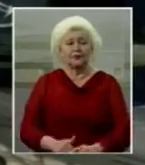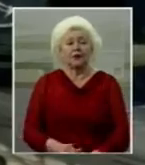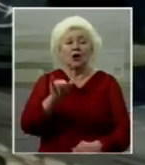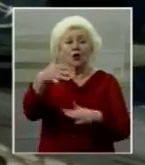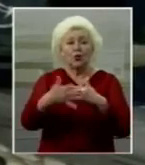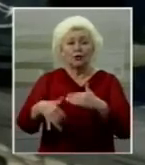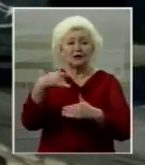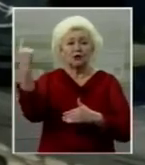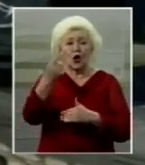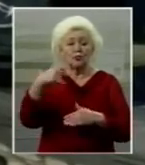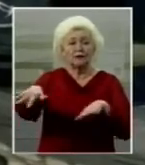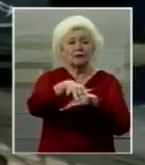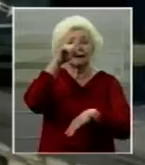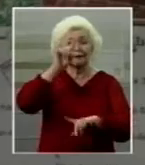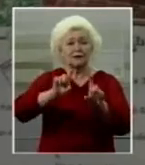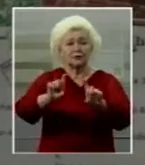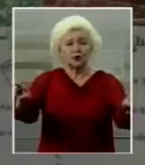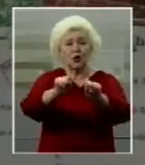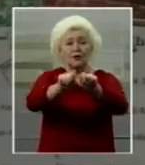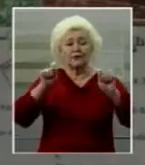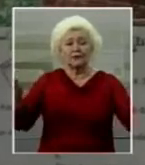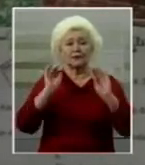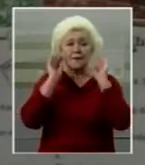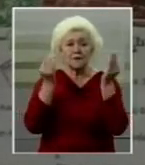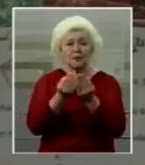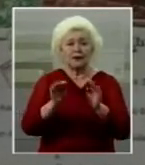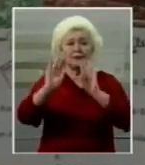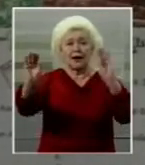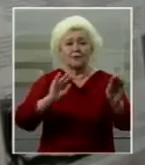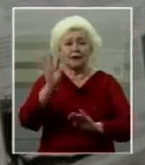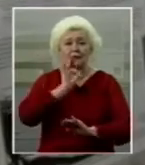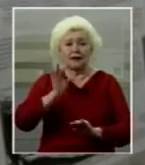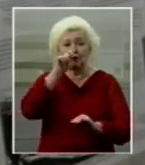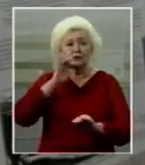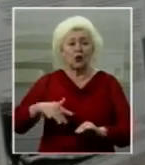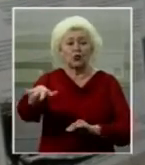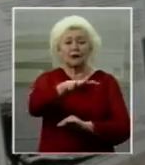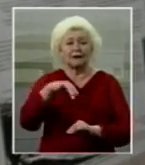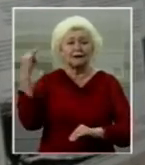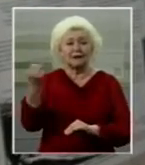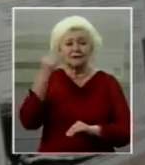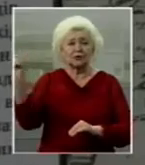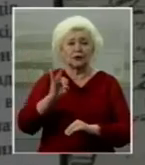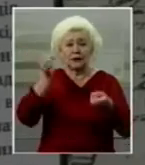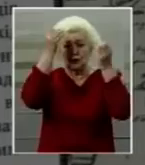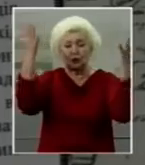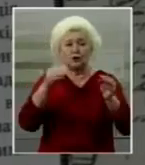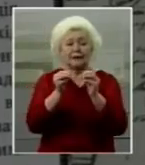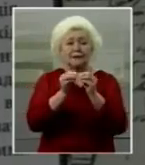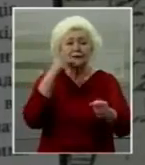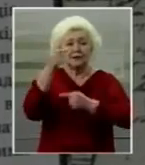У Херсонському обласному краєзнавчому музеї відкрилася мобільна виставка «Німці в Україні. Історія та культура» від 10 століття